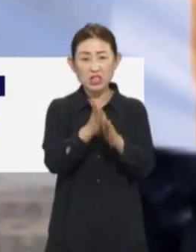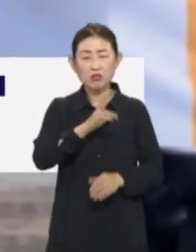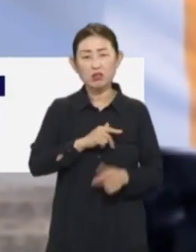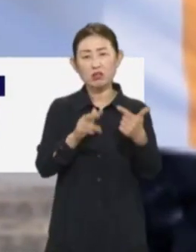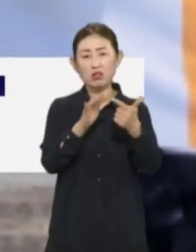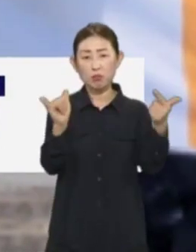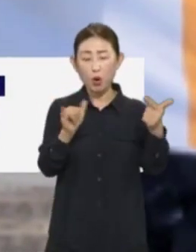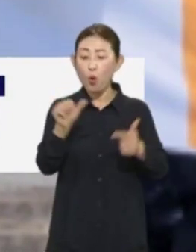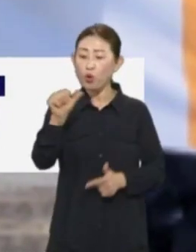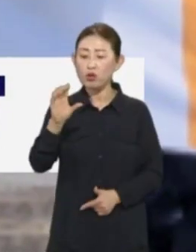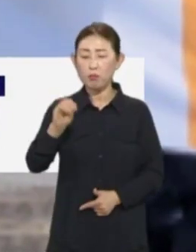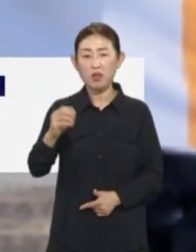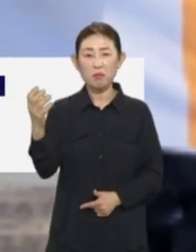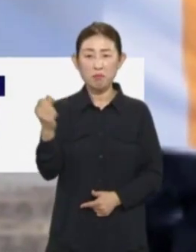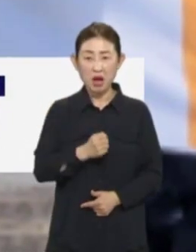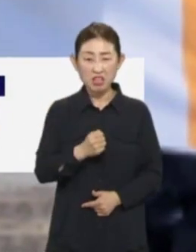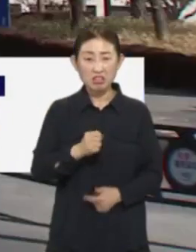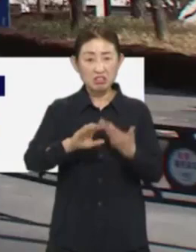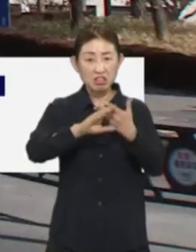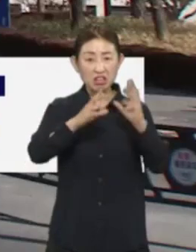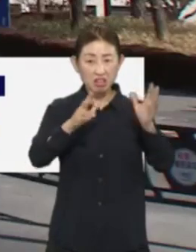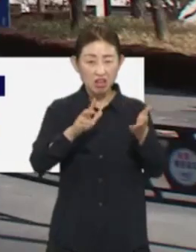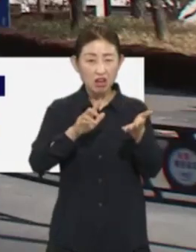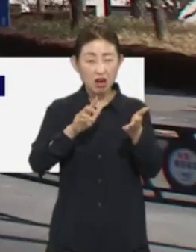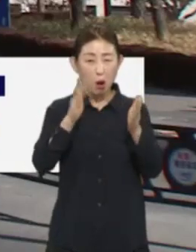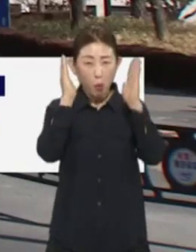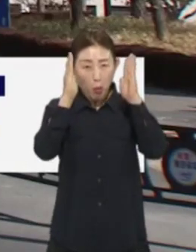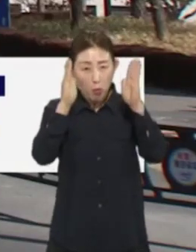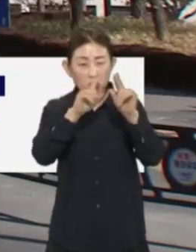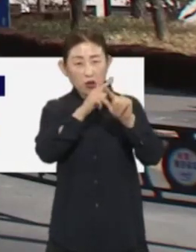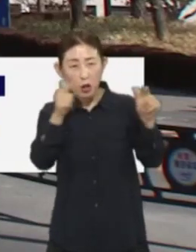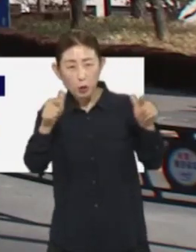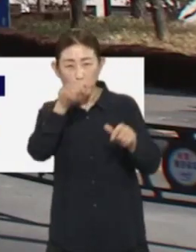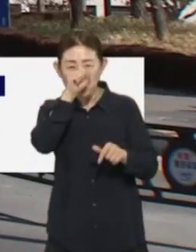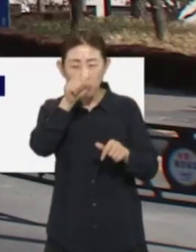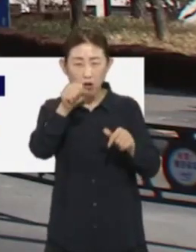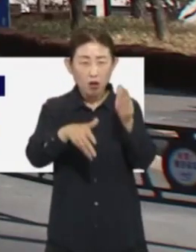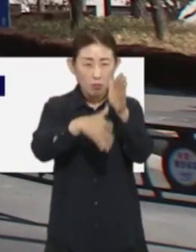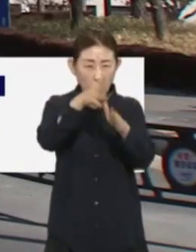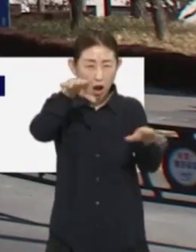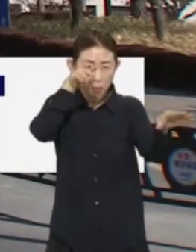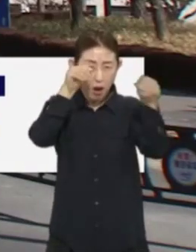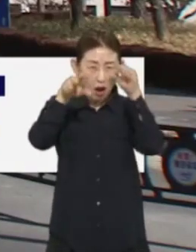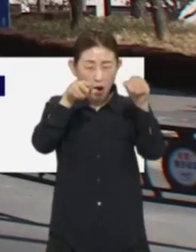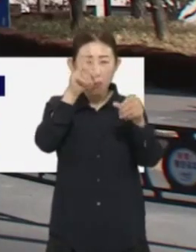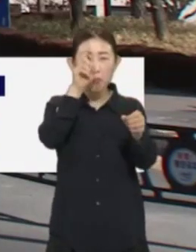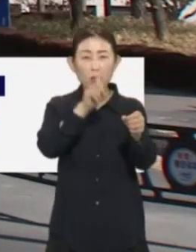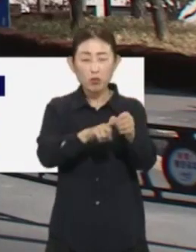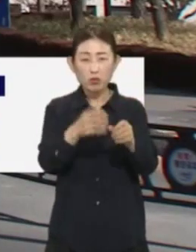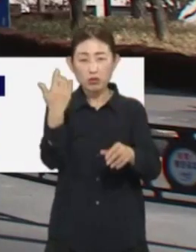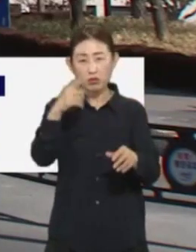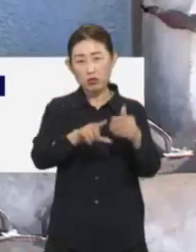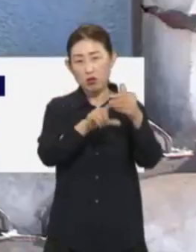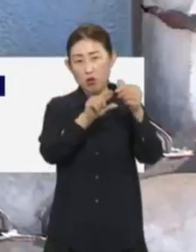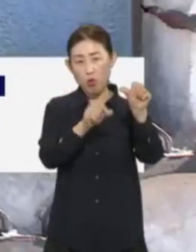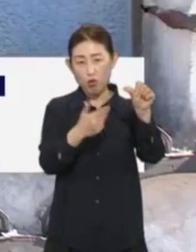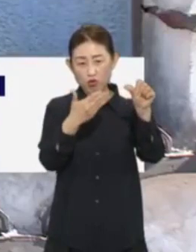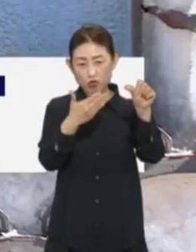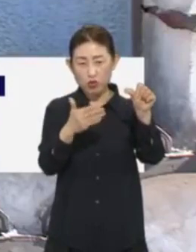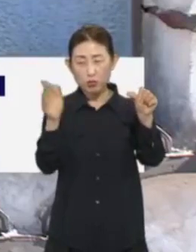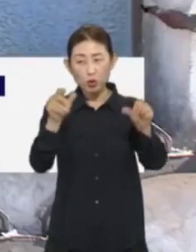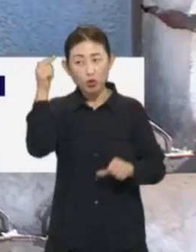6명은 5천만 원을 들여 선진 국가의 주요 정책과 도시 기반 시설을 벤치마킹한다며 지난 9일부터